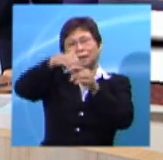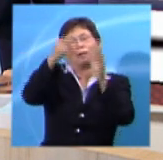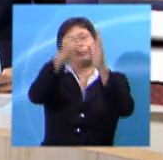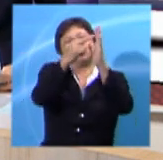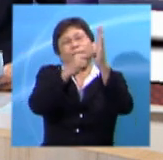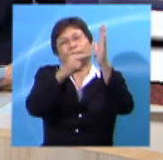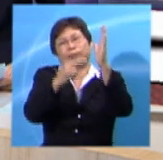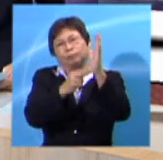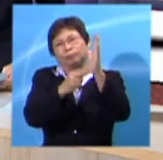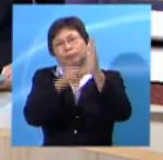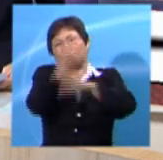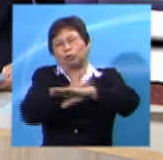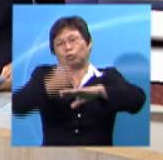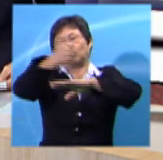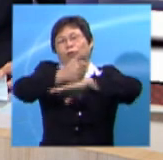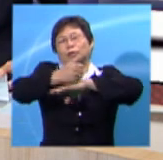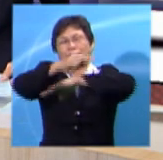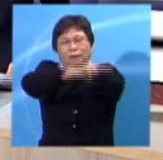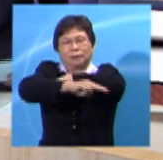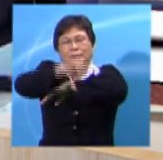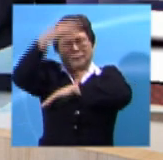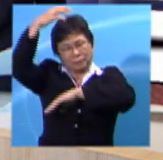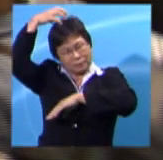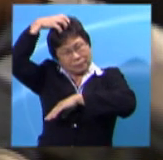dalam undang-undang tubuh negeri